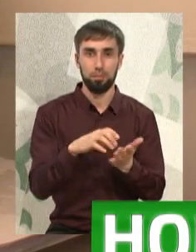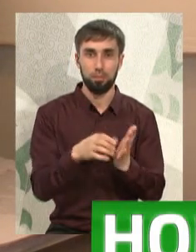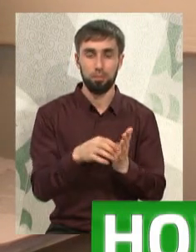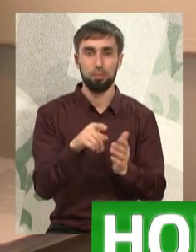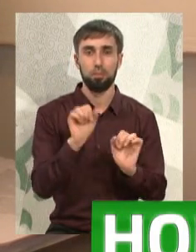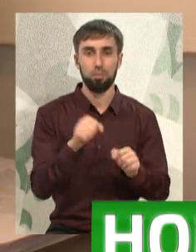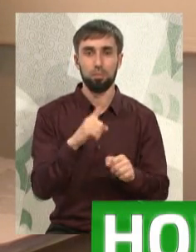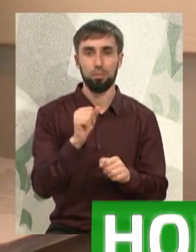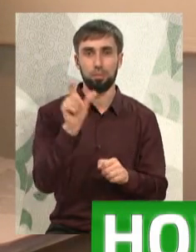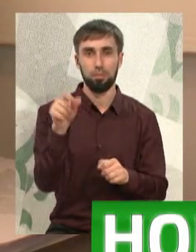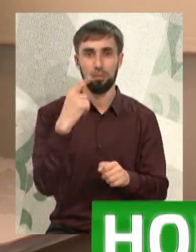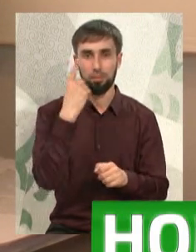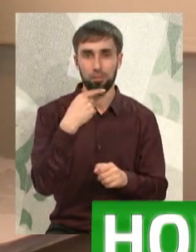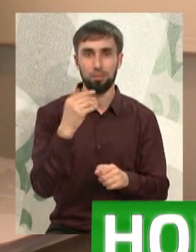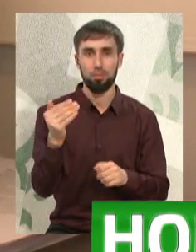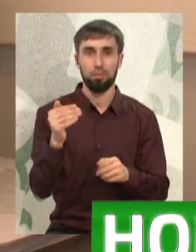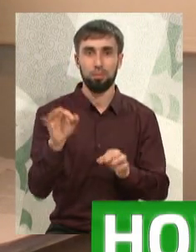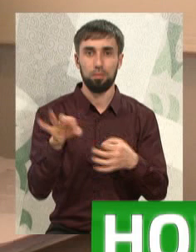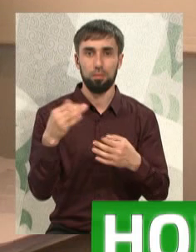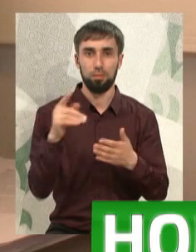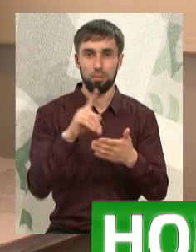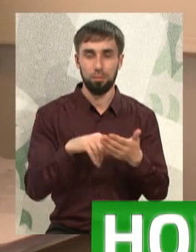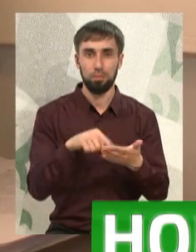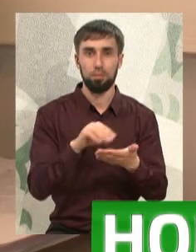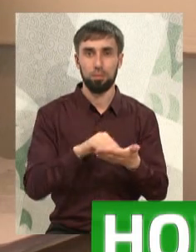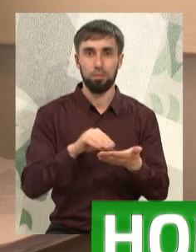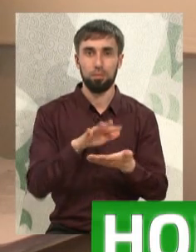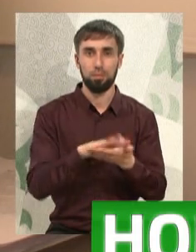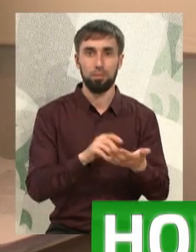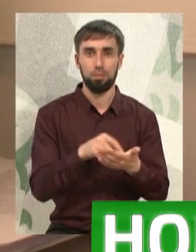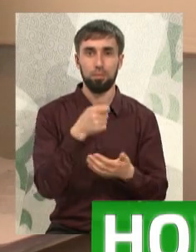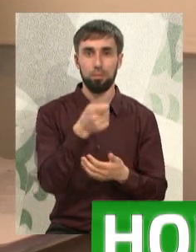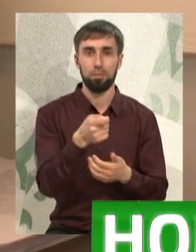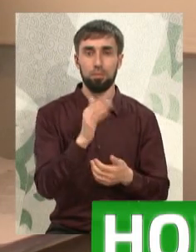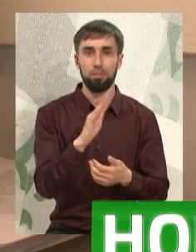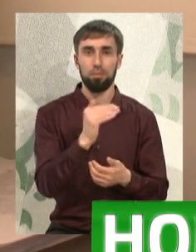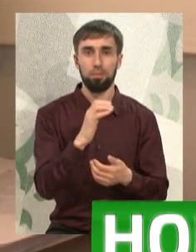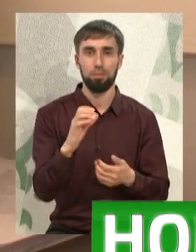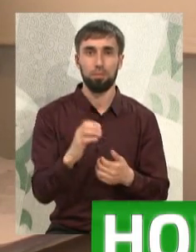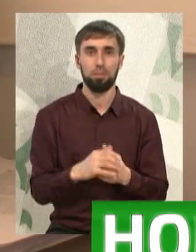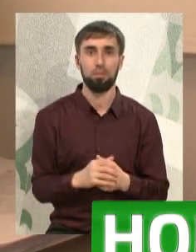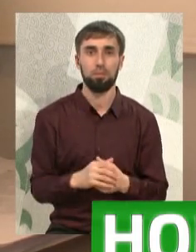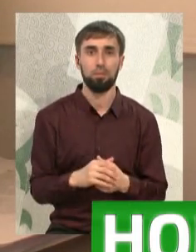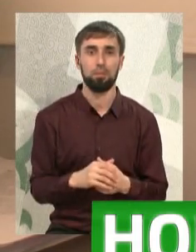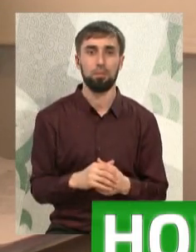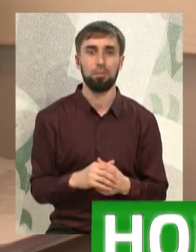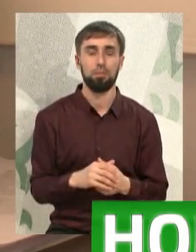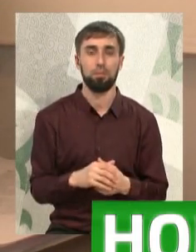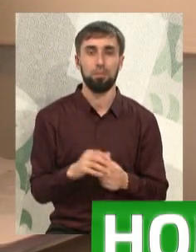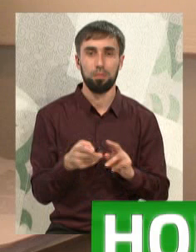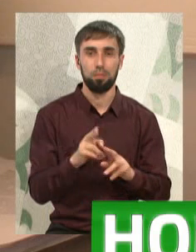за этого гражданина по доверенности написать это заявление, подать заявление в электронном виде.